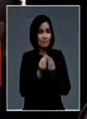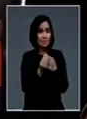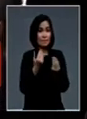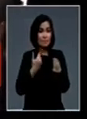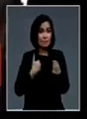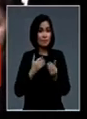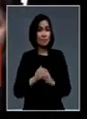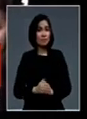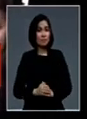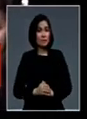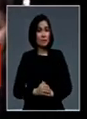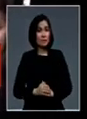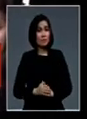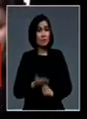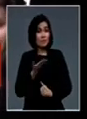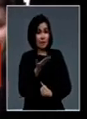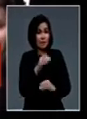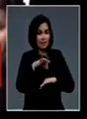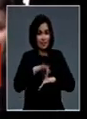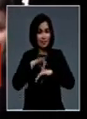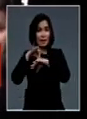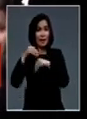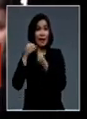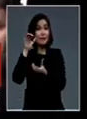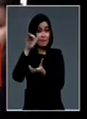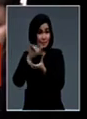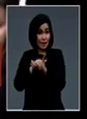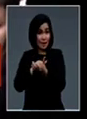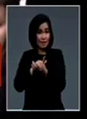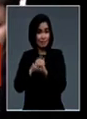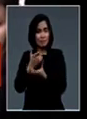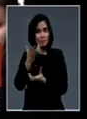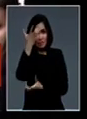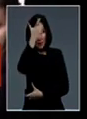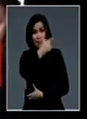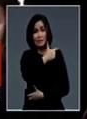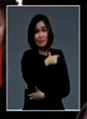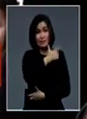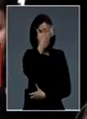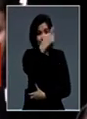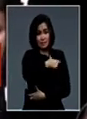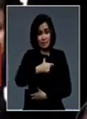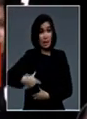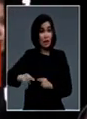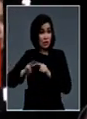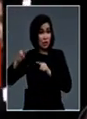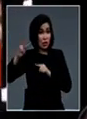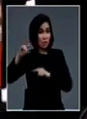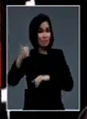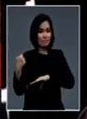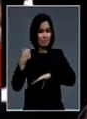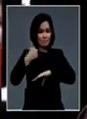การแต่งตั้งให้เป็นเจ้าชายพระราชสวามีนะครับในขณะที่สมเด็จพระราชินีนาถมาร์กเกรเทอร์ที่2ส่งขึ้นครองราชสมบัติ